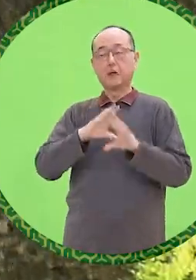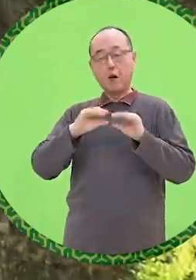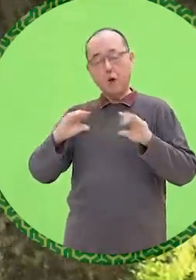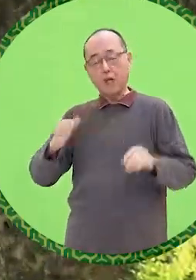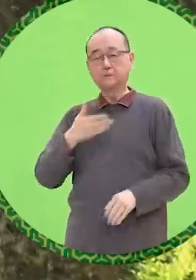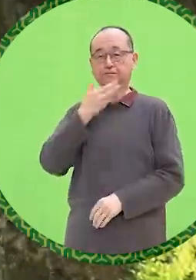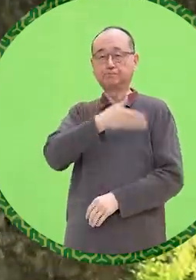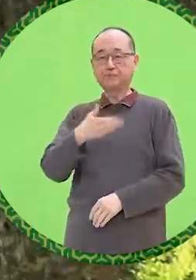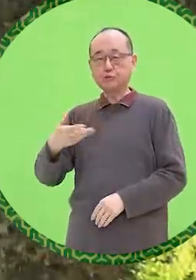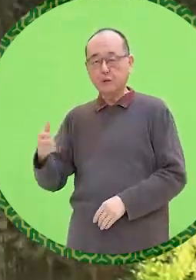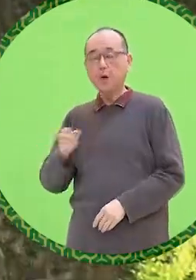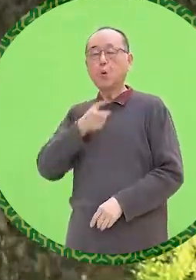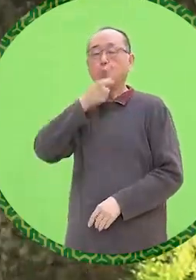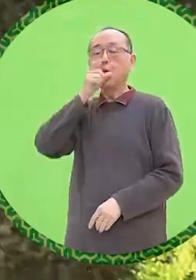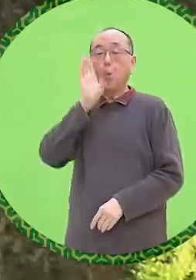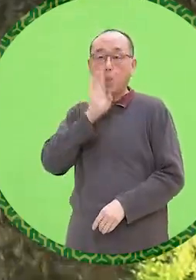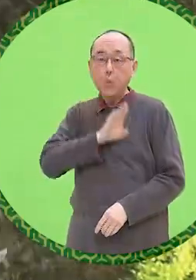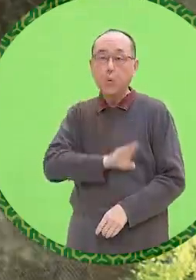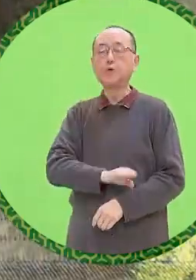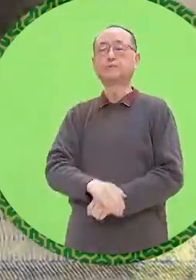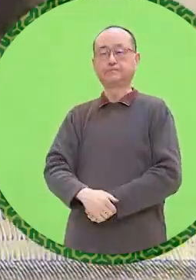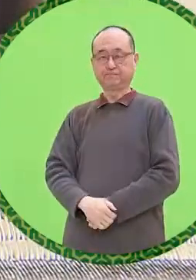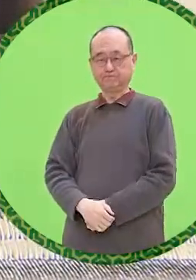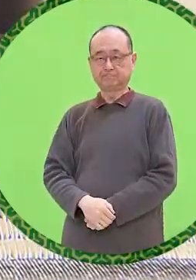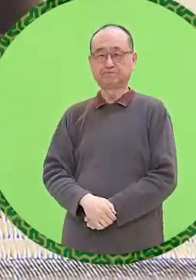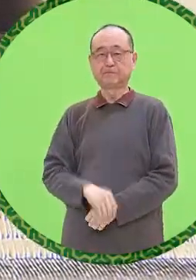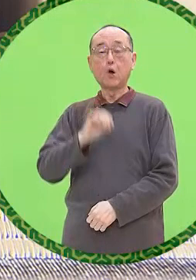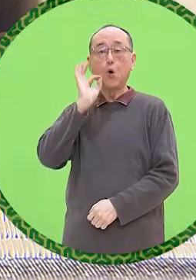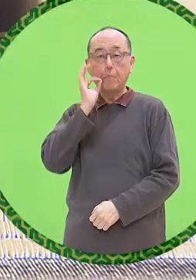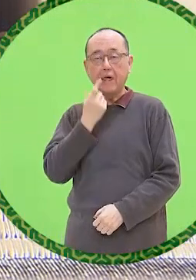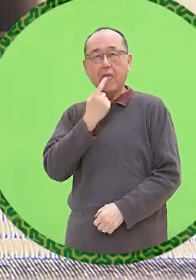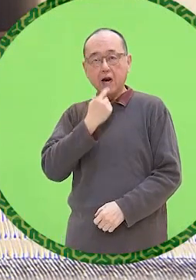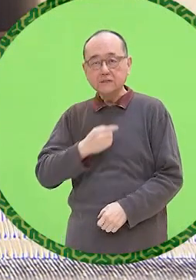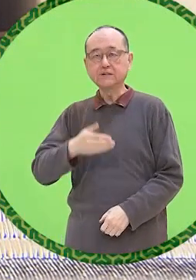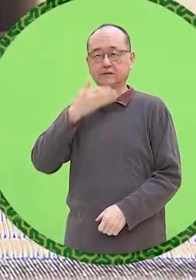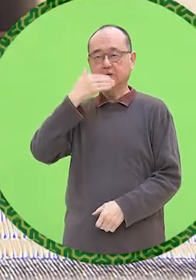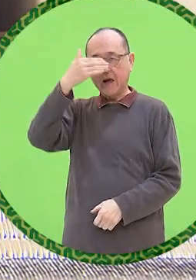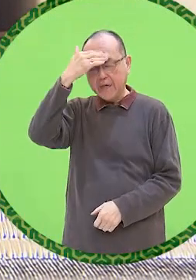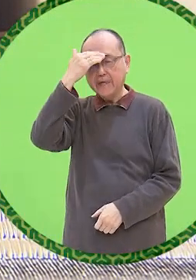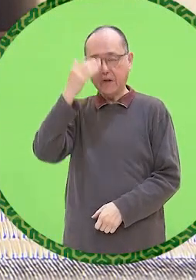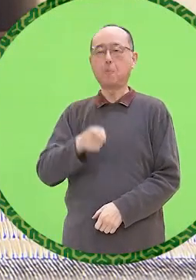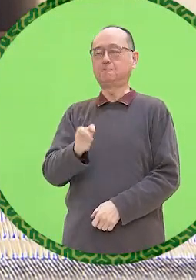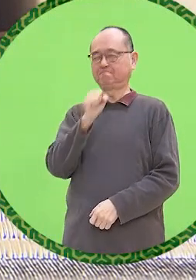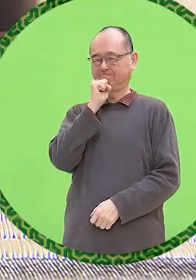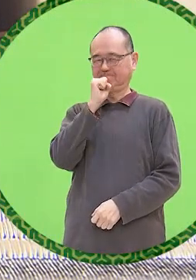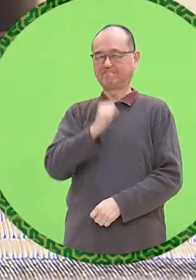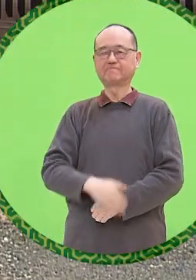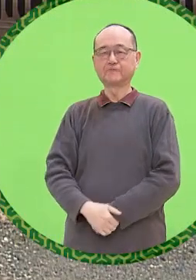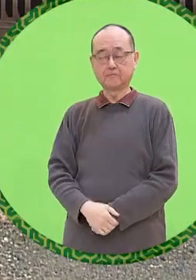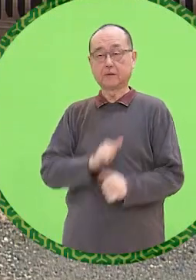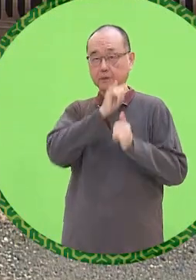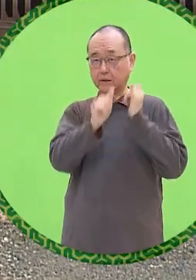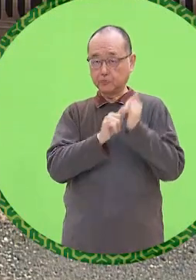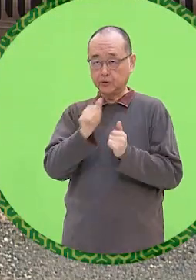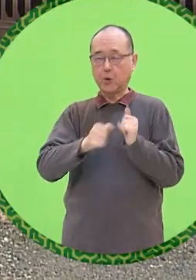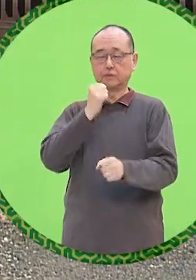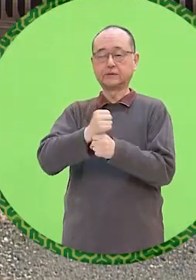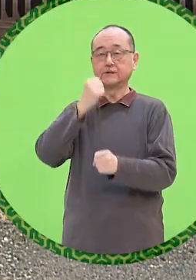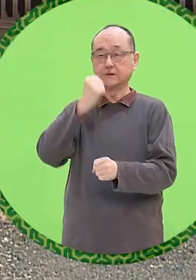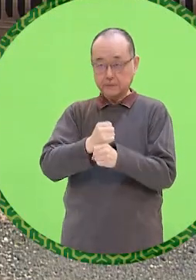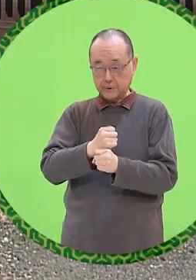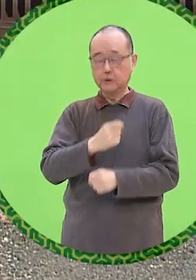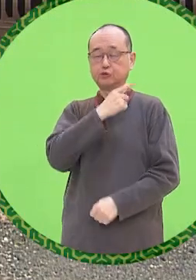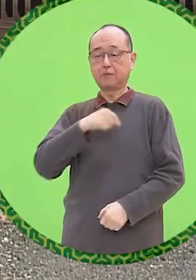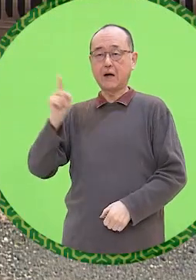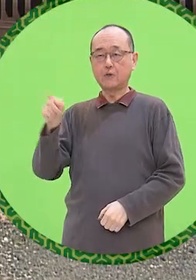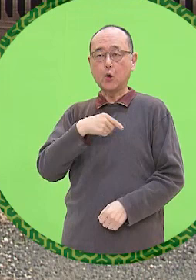が柔らかいお水なので、すごい優しい口当たりと米味の効いたお酒になっています。伝統製法で